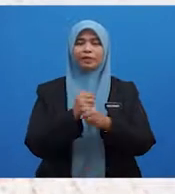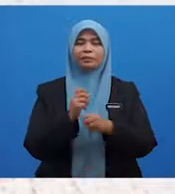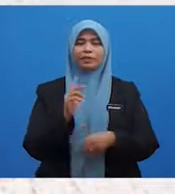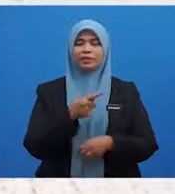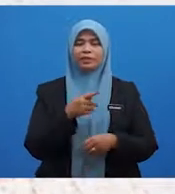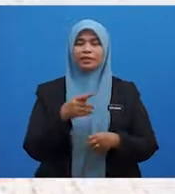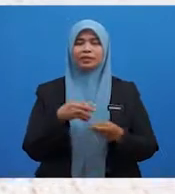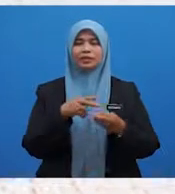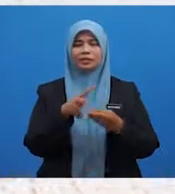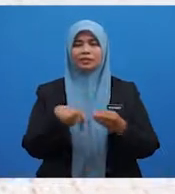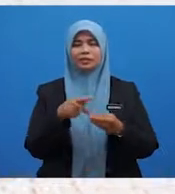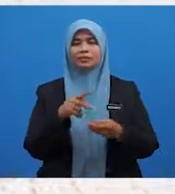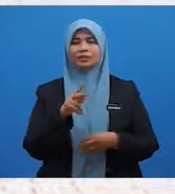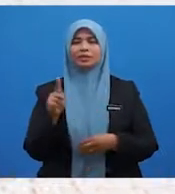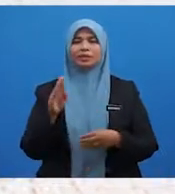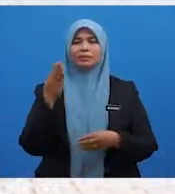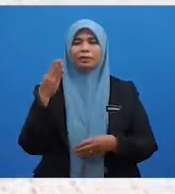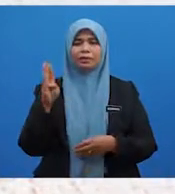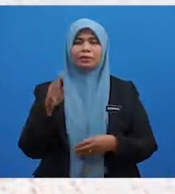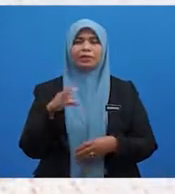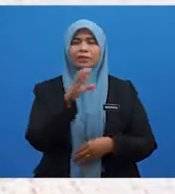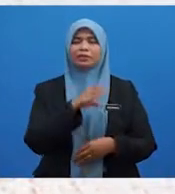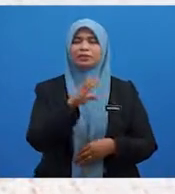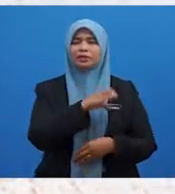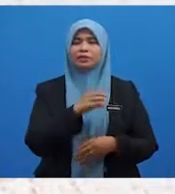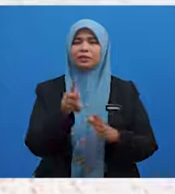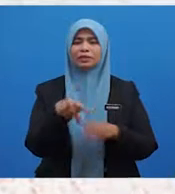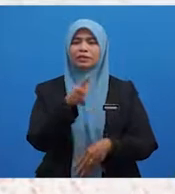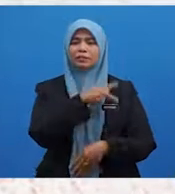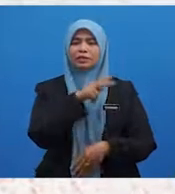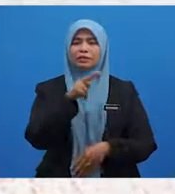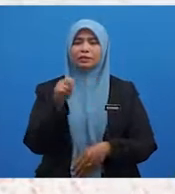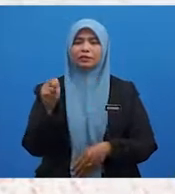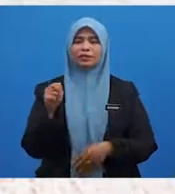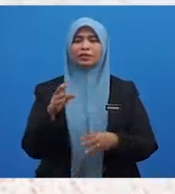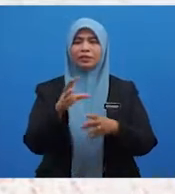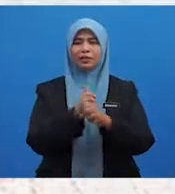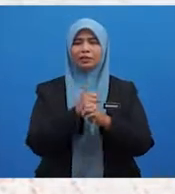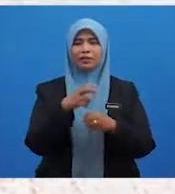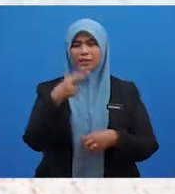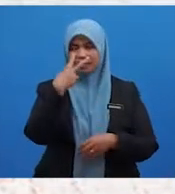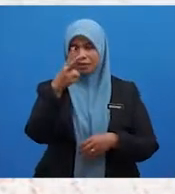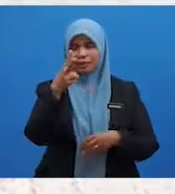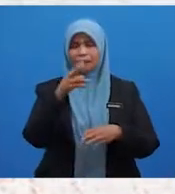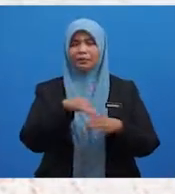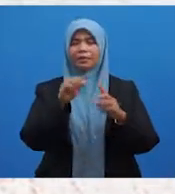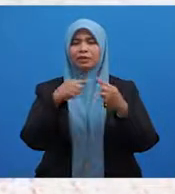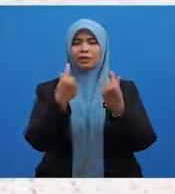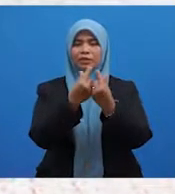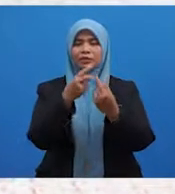kita simpulkan bahawa ciri kepemimpinan dapat dilihat pada